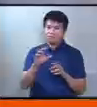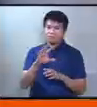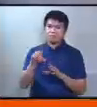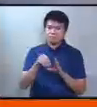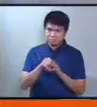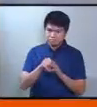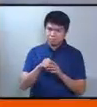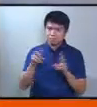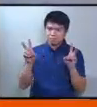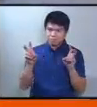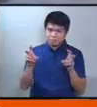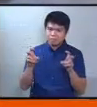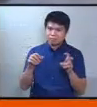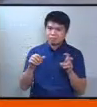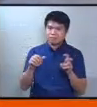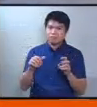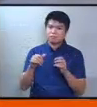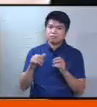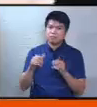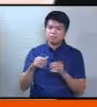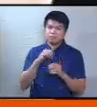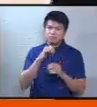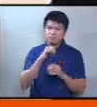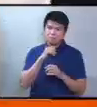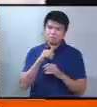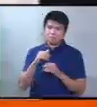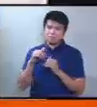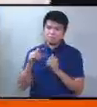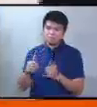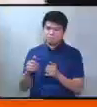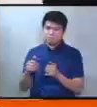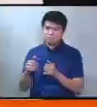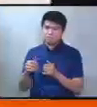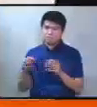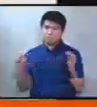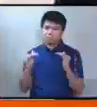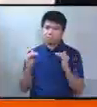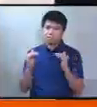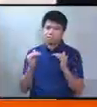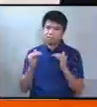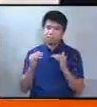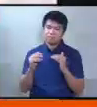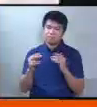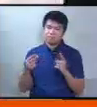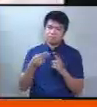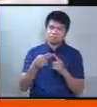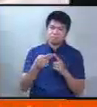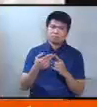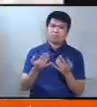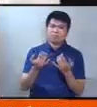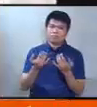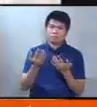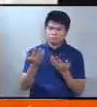you'll have to stay there for the rest of the meeting until the wee hours of the morning. Kung hindi ka